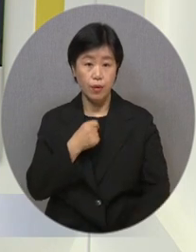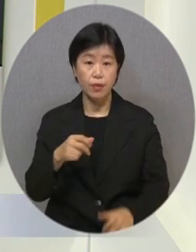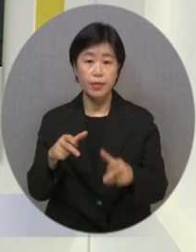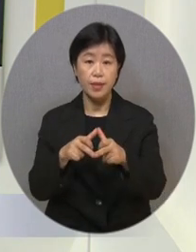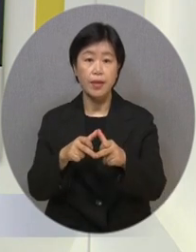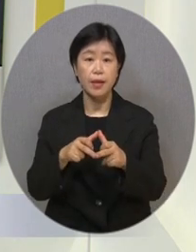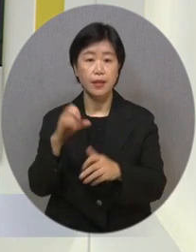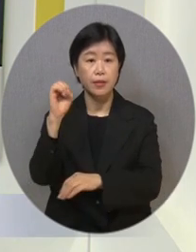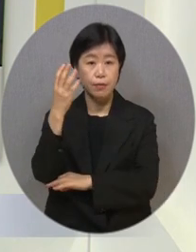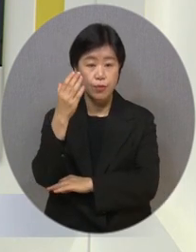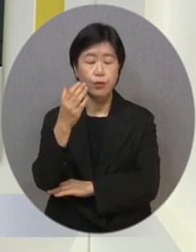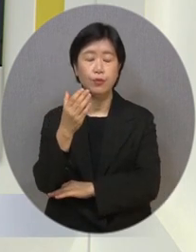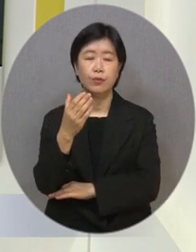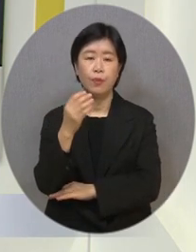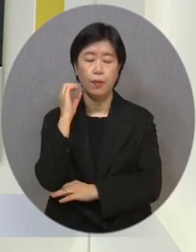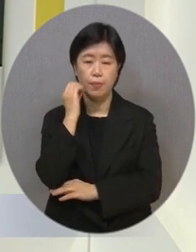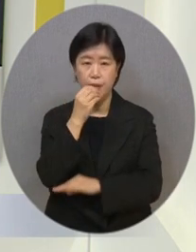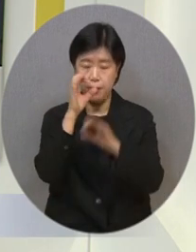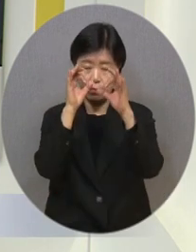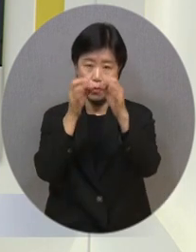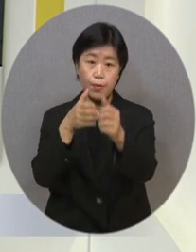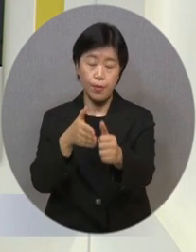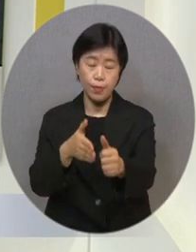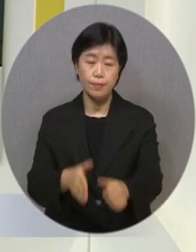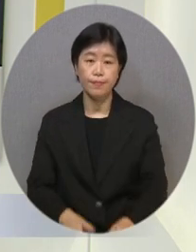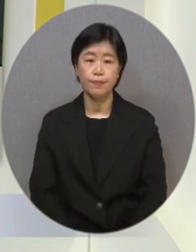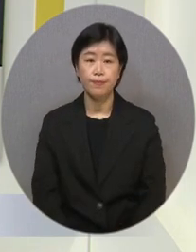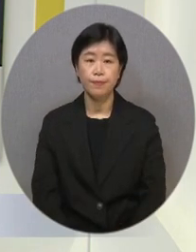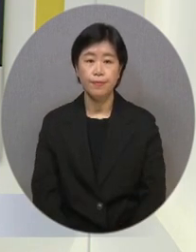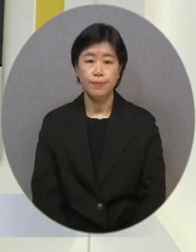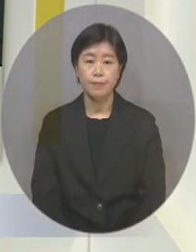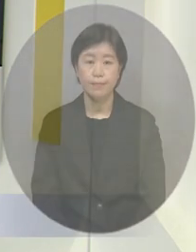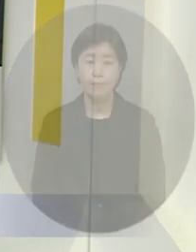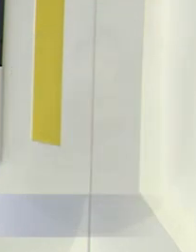신문과 웰페어 뉴스 홈페이지를 통해 확인할 수 있 니다